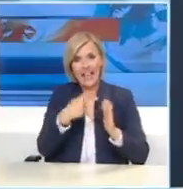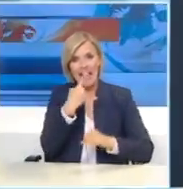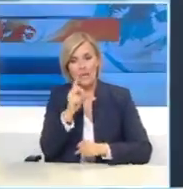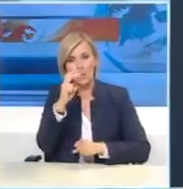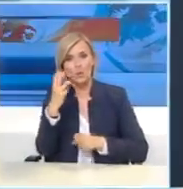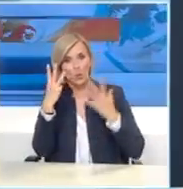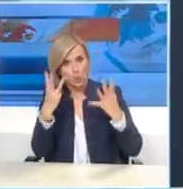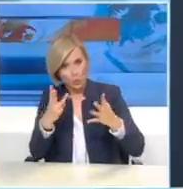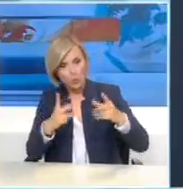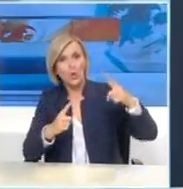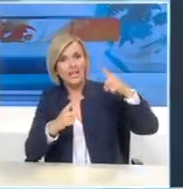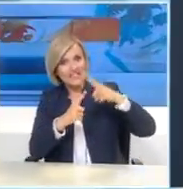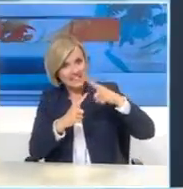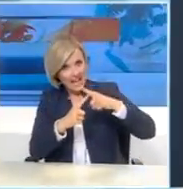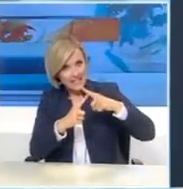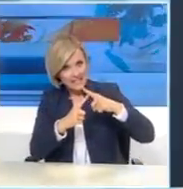και προέκυψαν